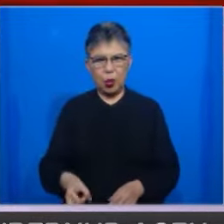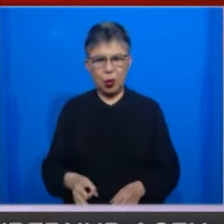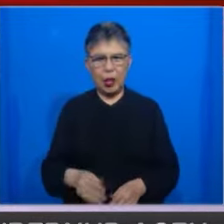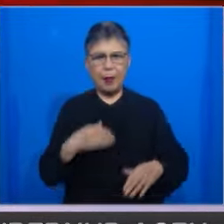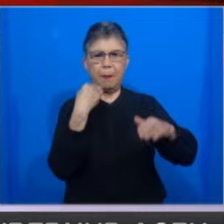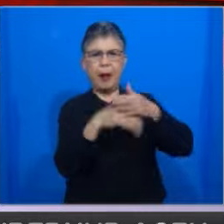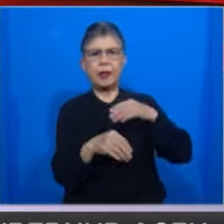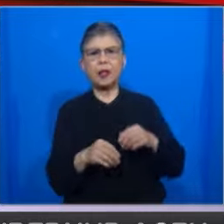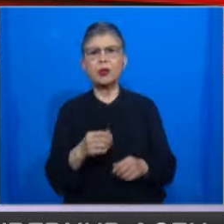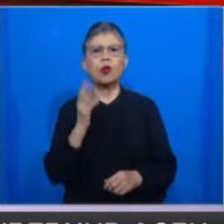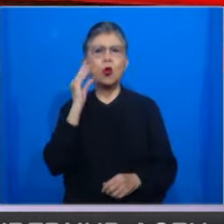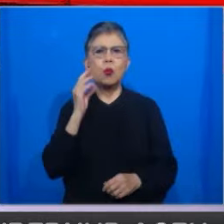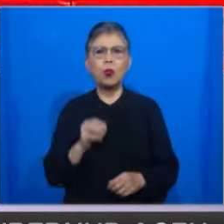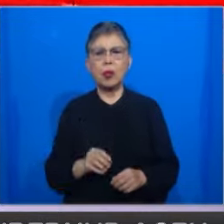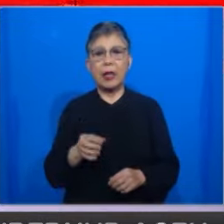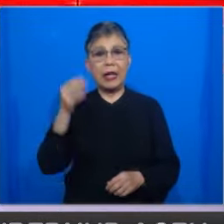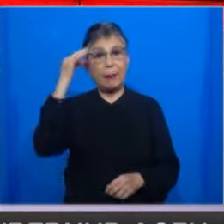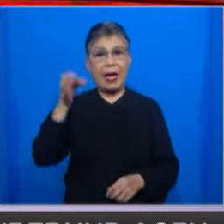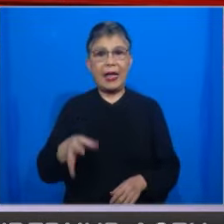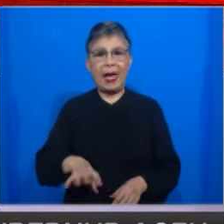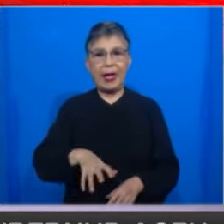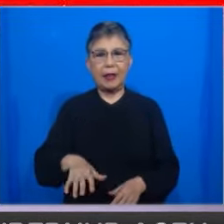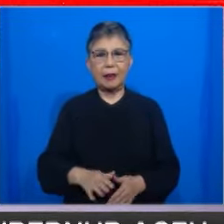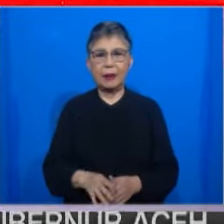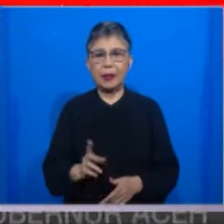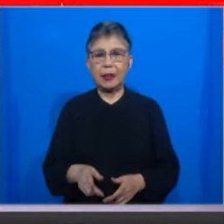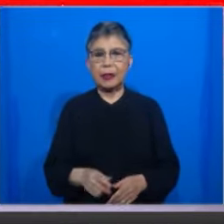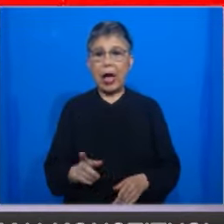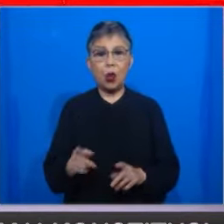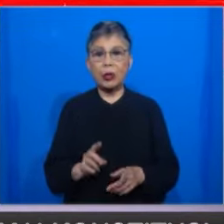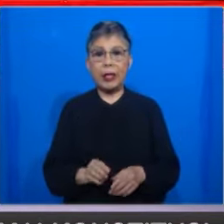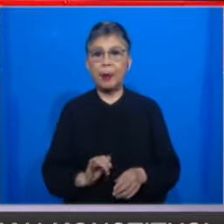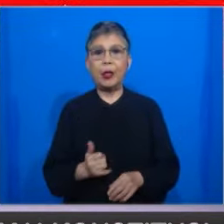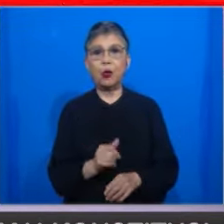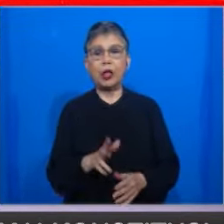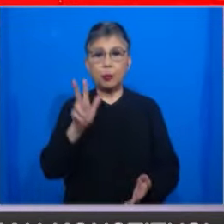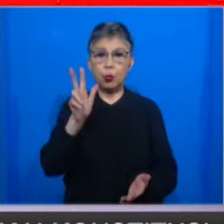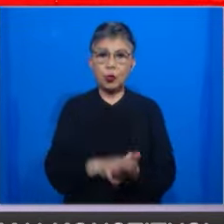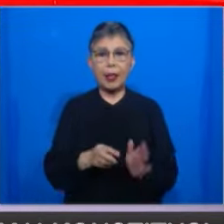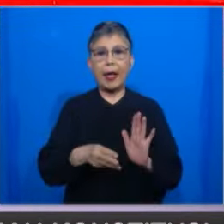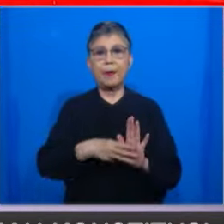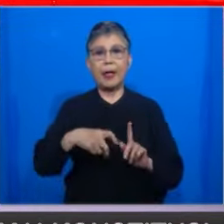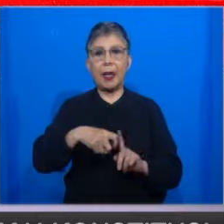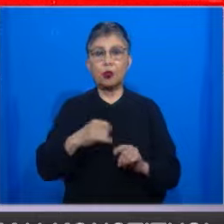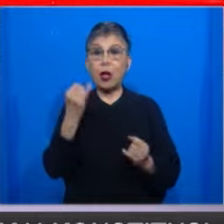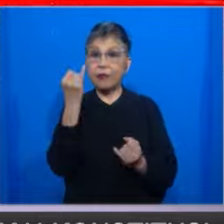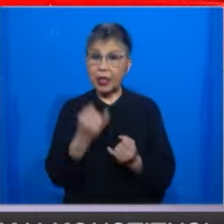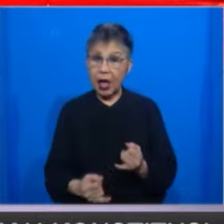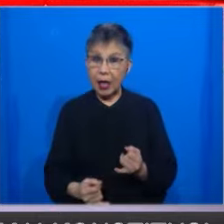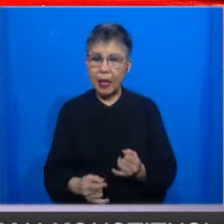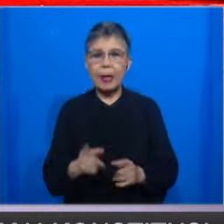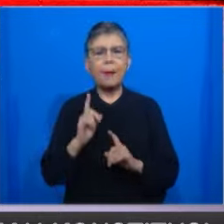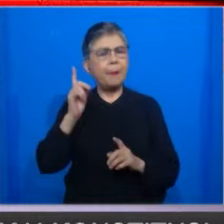pencalonan kepala daerah. Jika nantinya KPU sebagai penyelenggara pilkada tidak mengikuti keputusan MK yang sudah final dan mengikat,